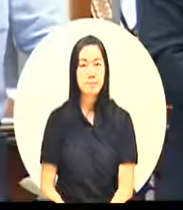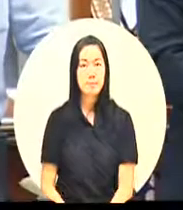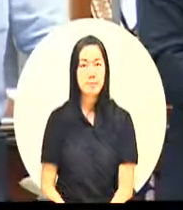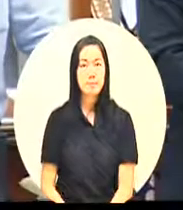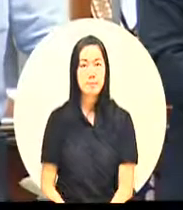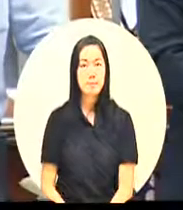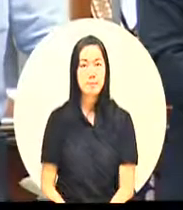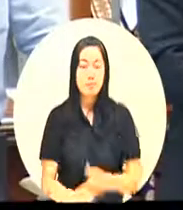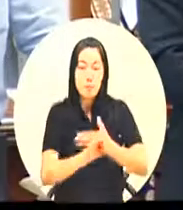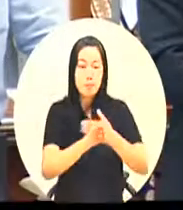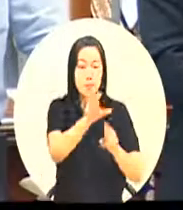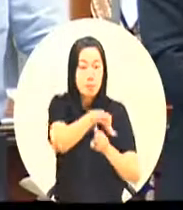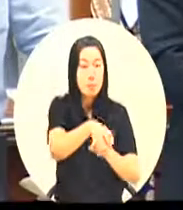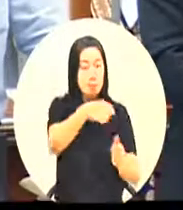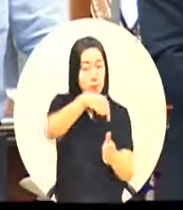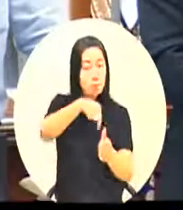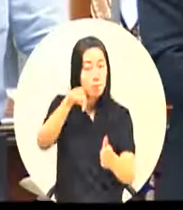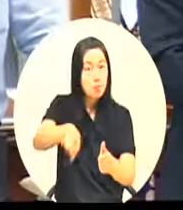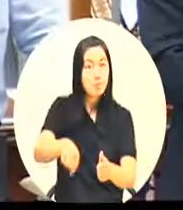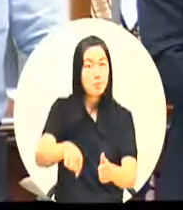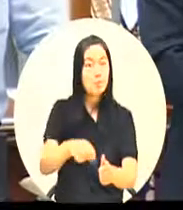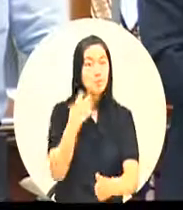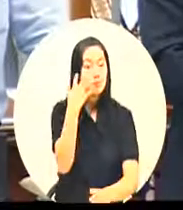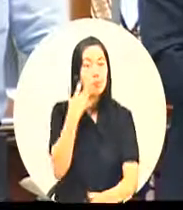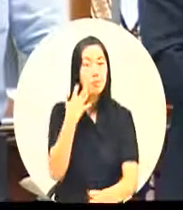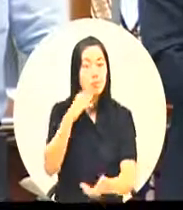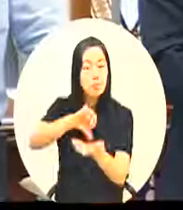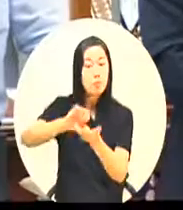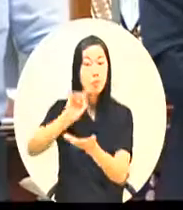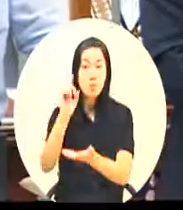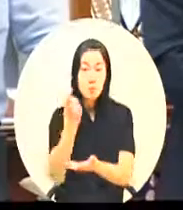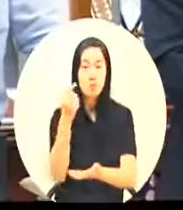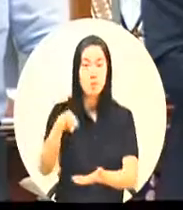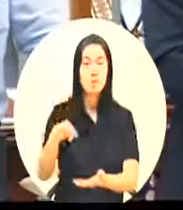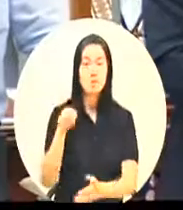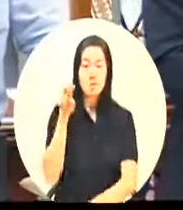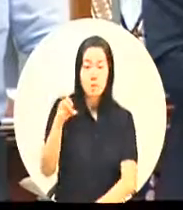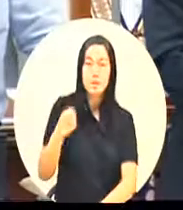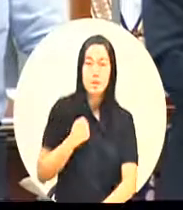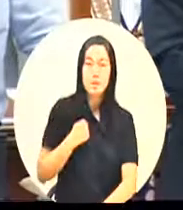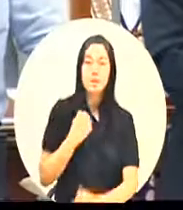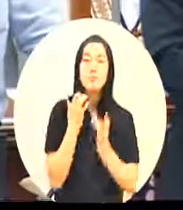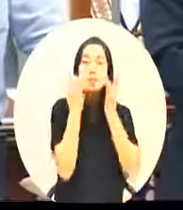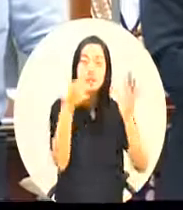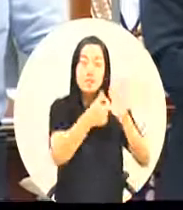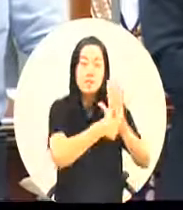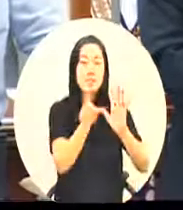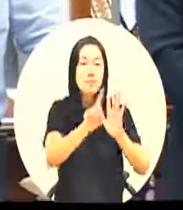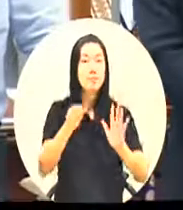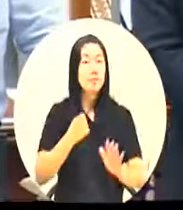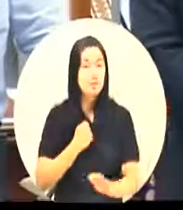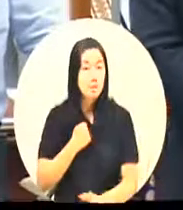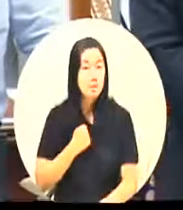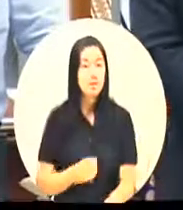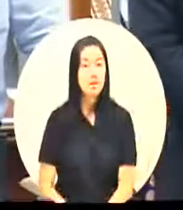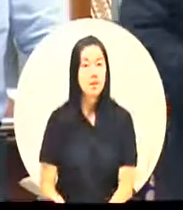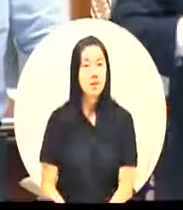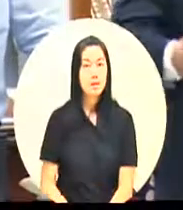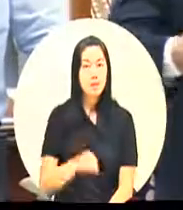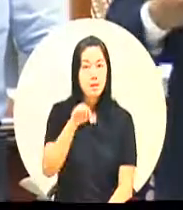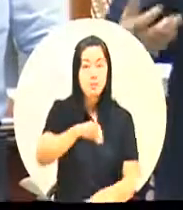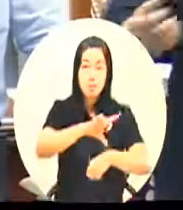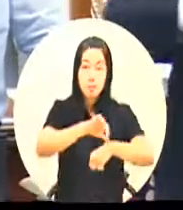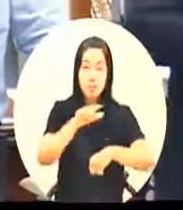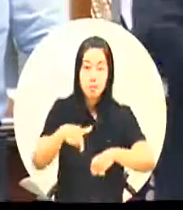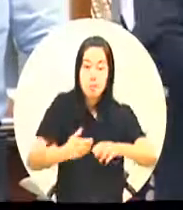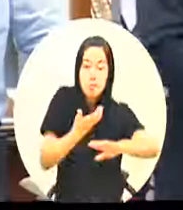应该让协同知道他这蔬菜是从哪里产出来，应该认识这蔬菜的名字是什么。所以说我们为什么不把一些时间耗